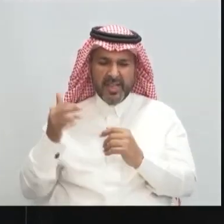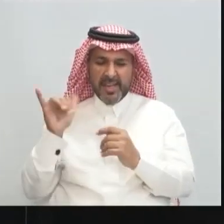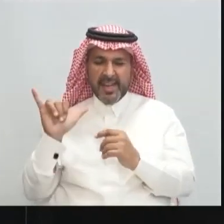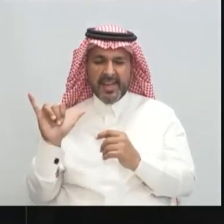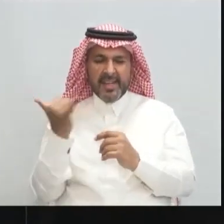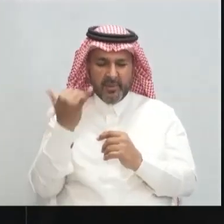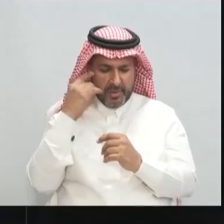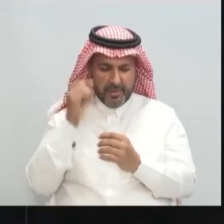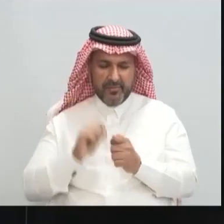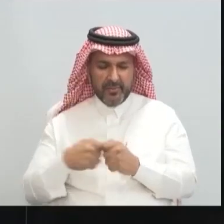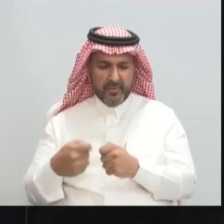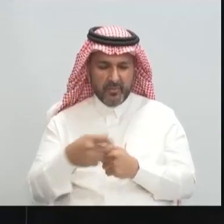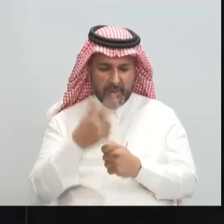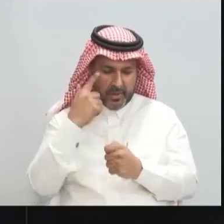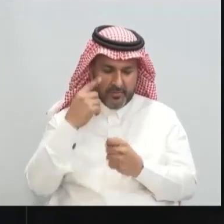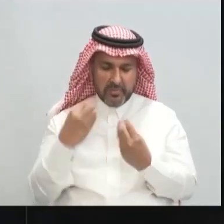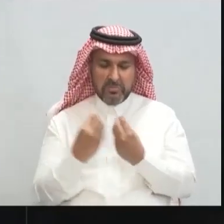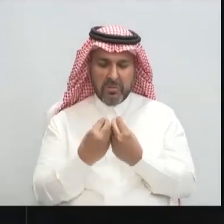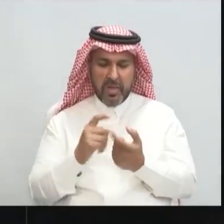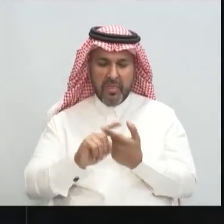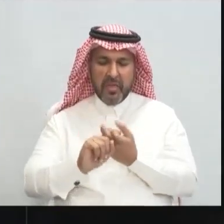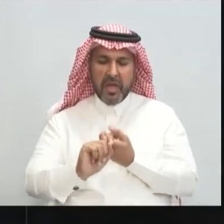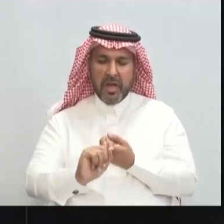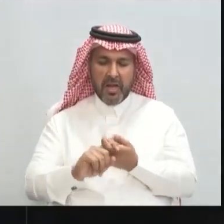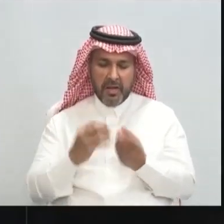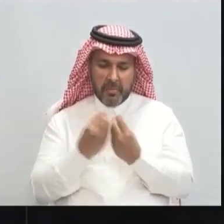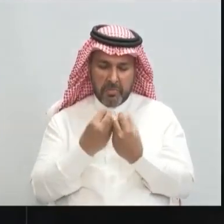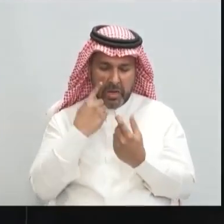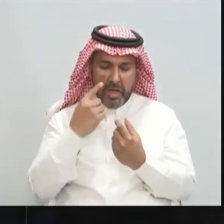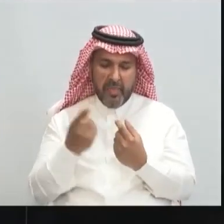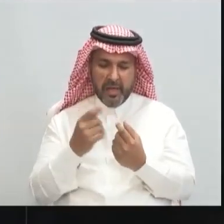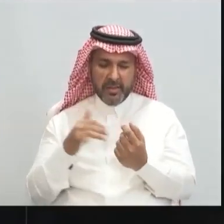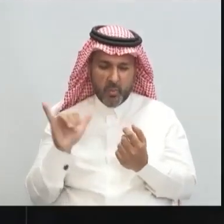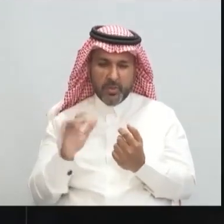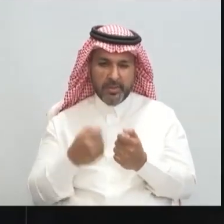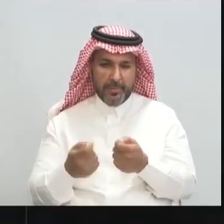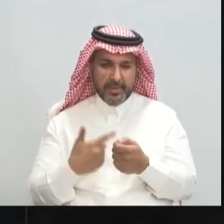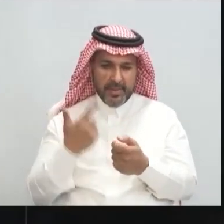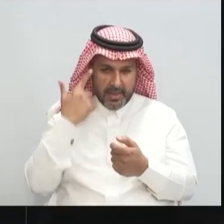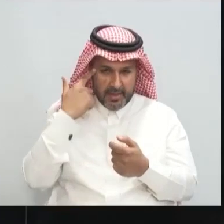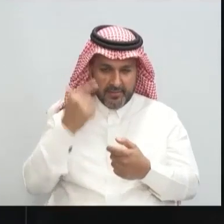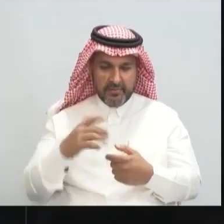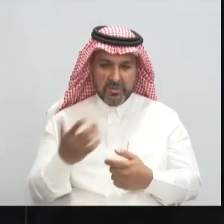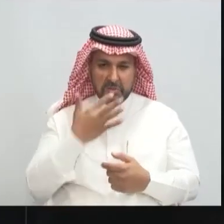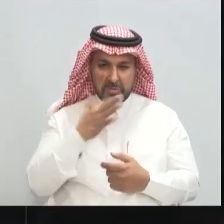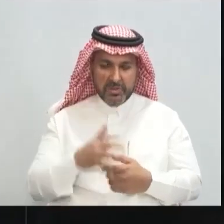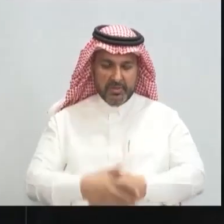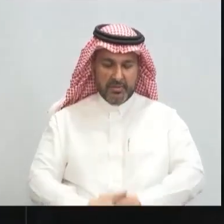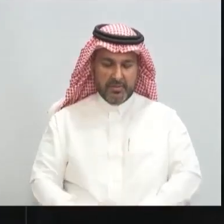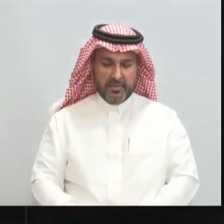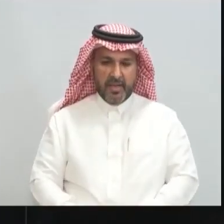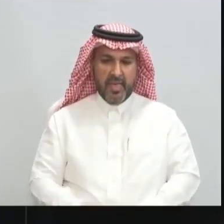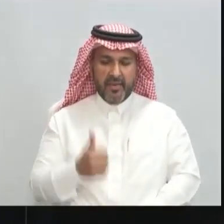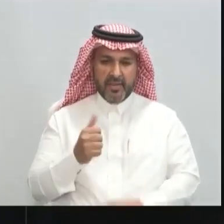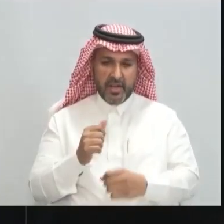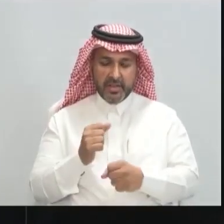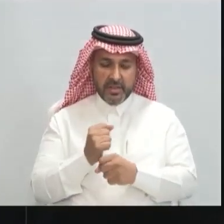قنوات خاصه بالموظفين نظير العلاقات مع زملائهم او مع المسؤولين وبالتالي لابد ان نستفيد منها ايضا في مصلحه العمل وهذا ما نقصد